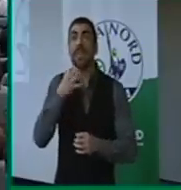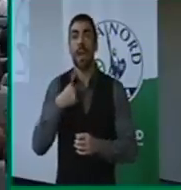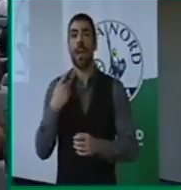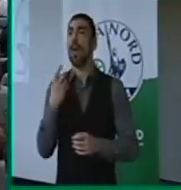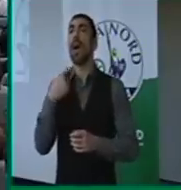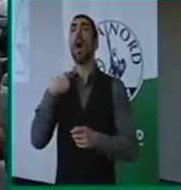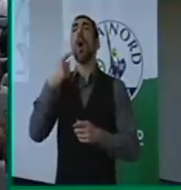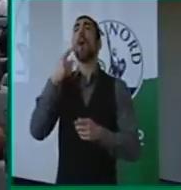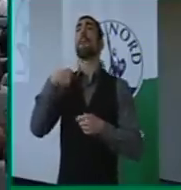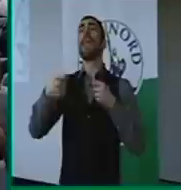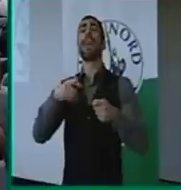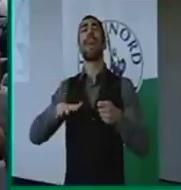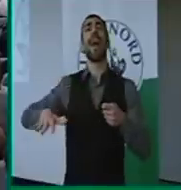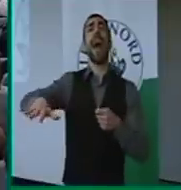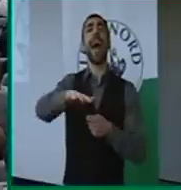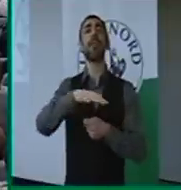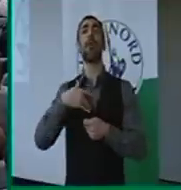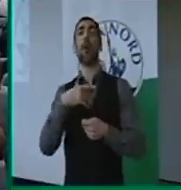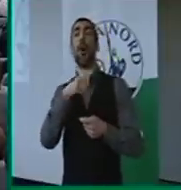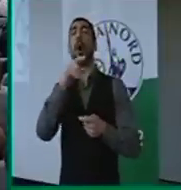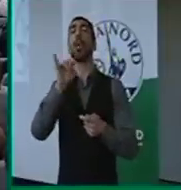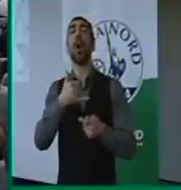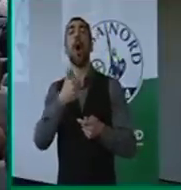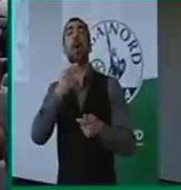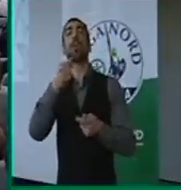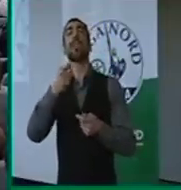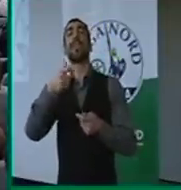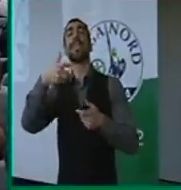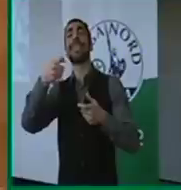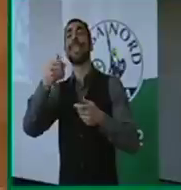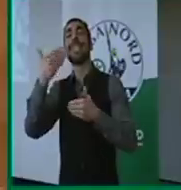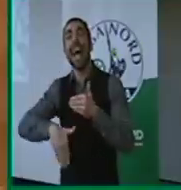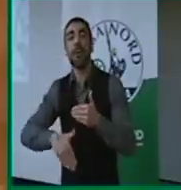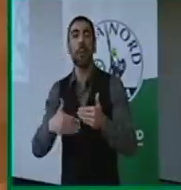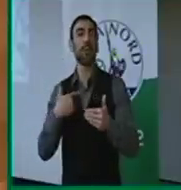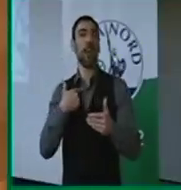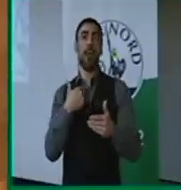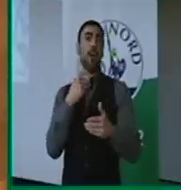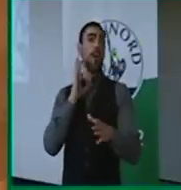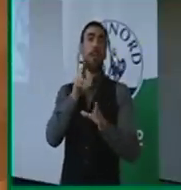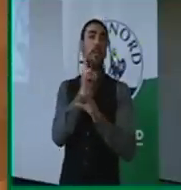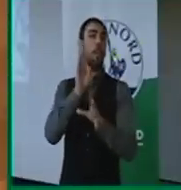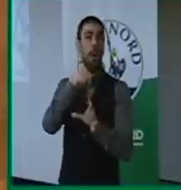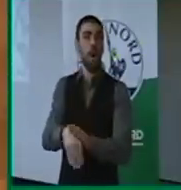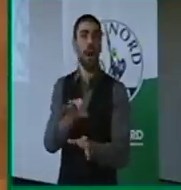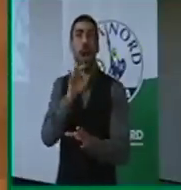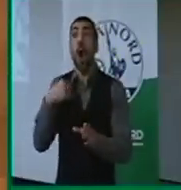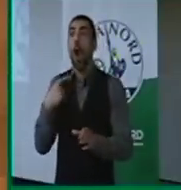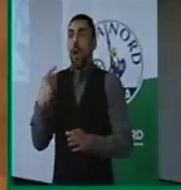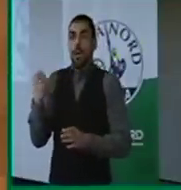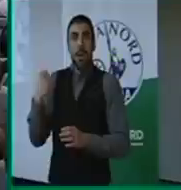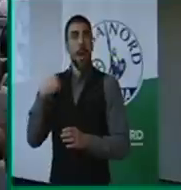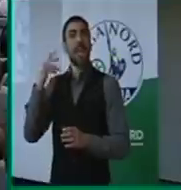mercato dei consumatori e degli yogurt scaduti oppure riprendiamo orgoglio sorriso speranza futuro